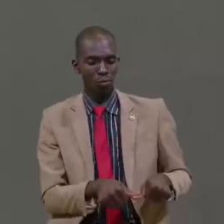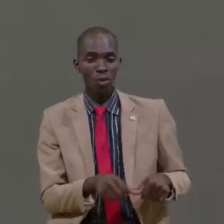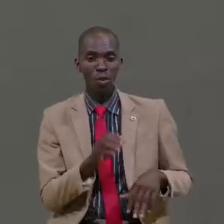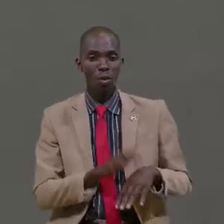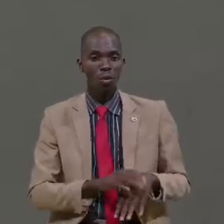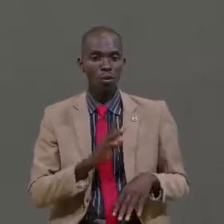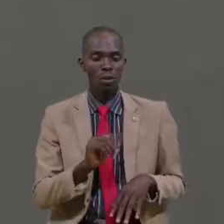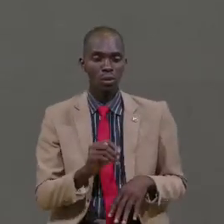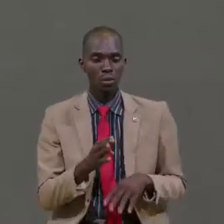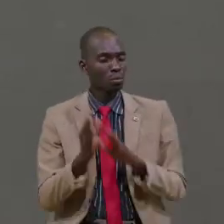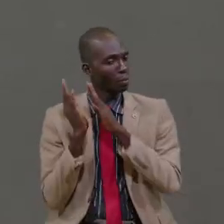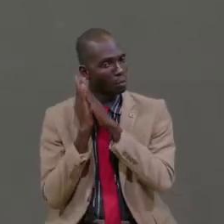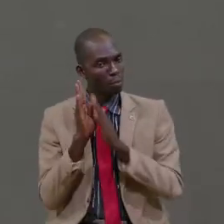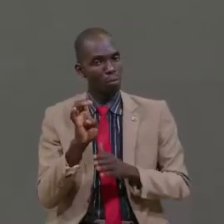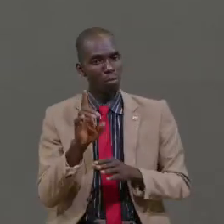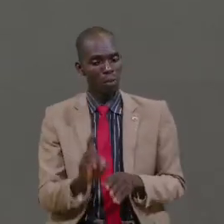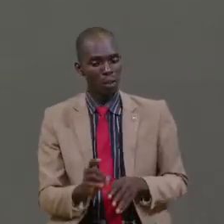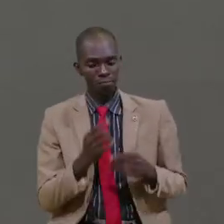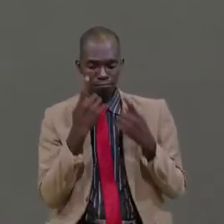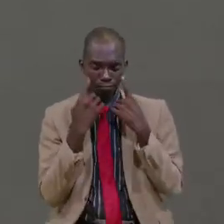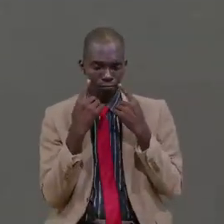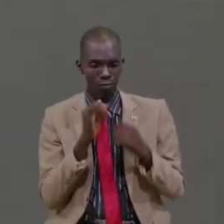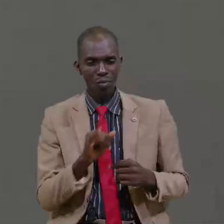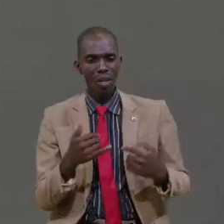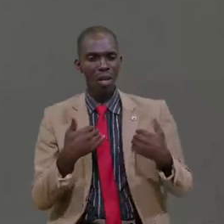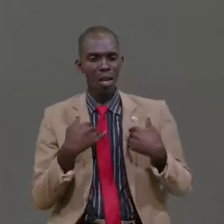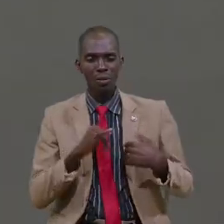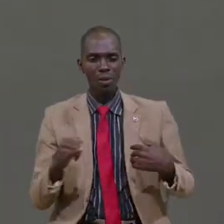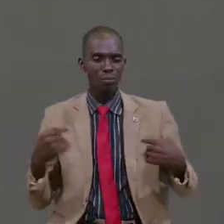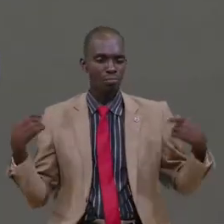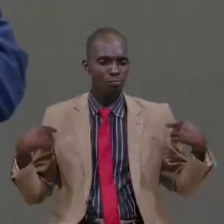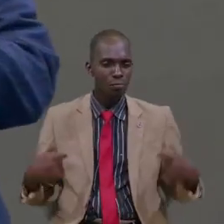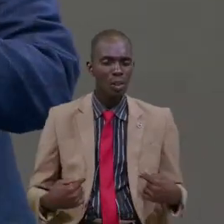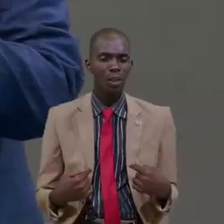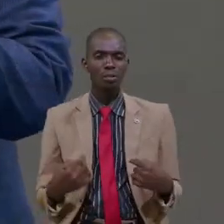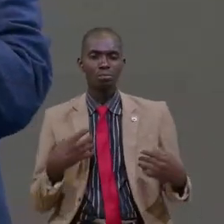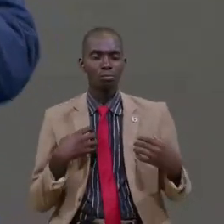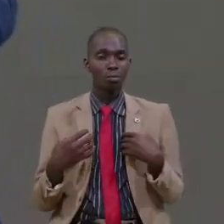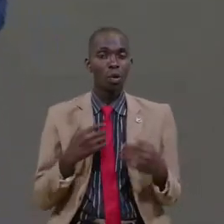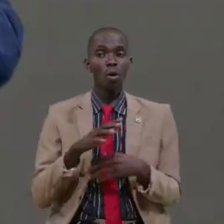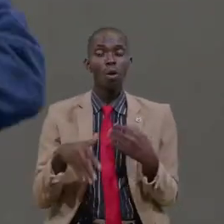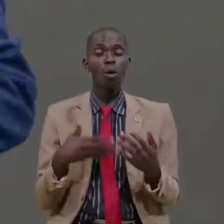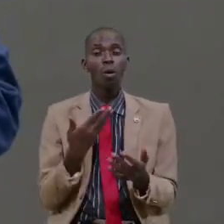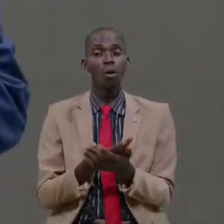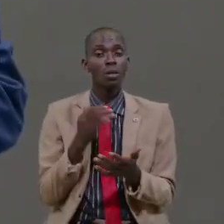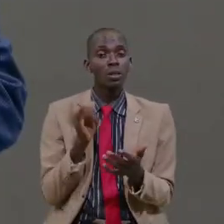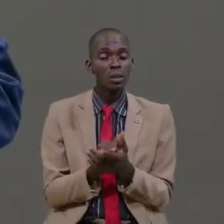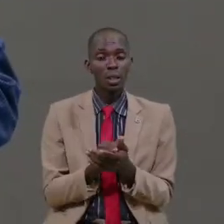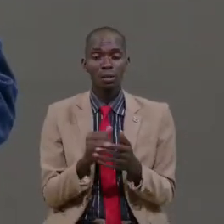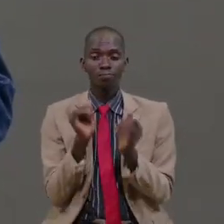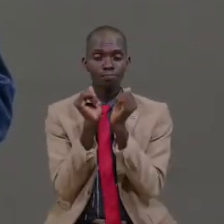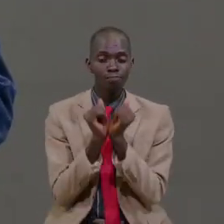sur le lit couché, alité, pleurant, ayant des douleurs, ayant des plaies. Toute cette captivité ce